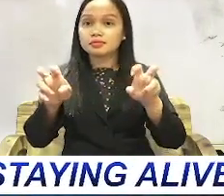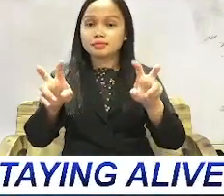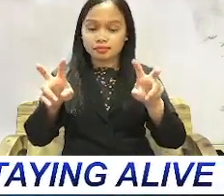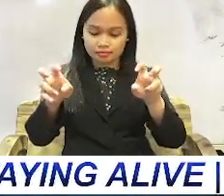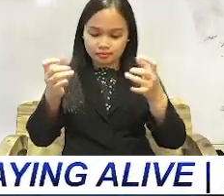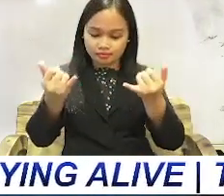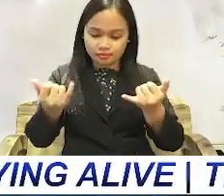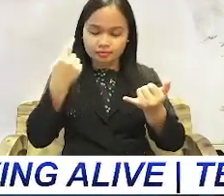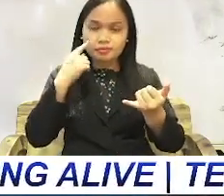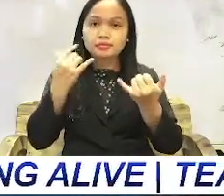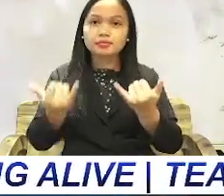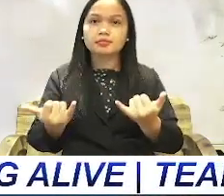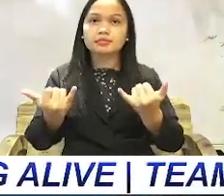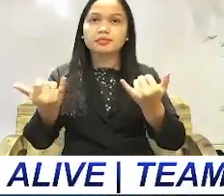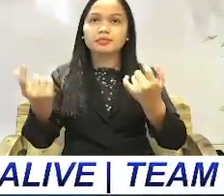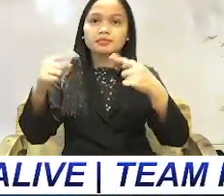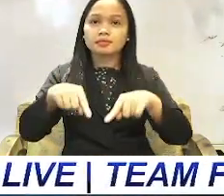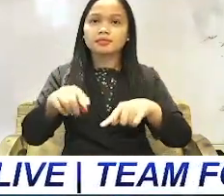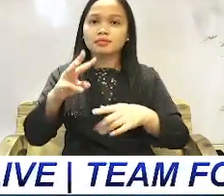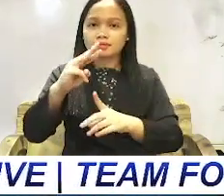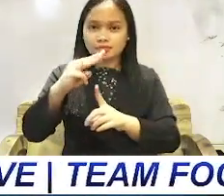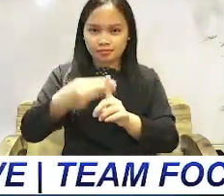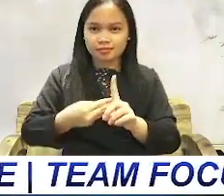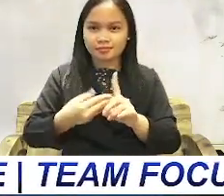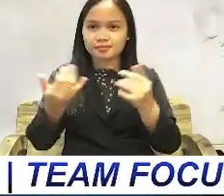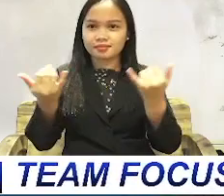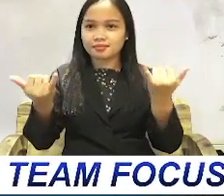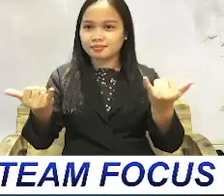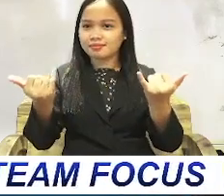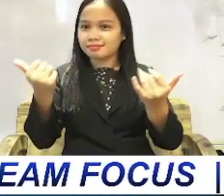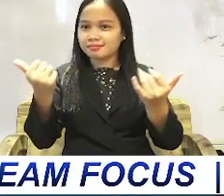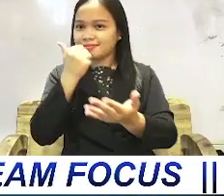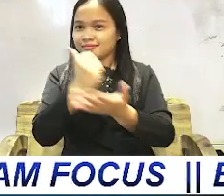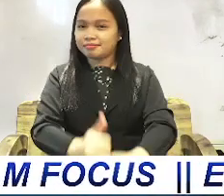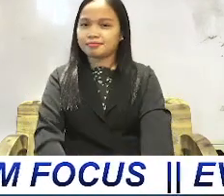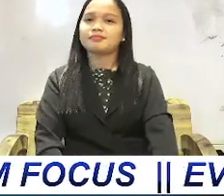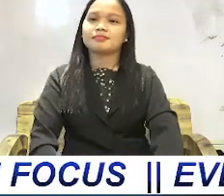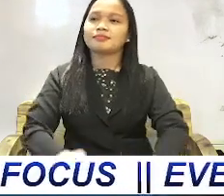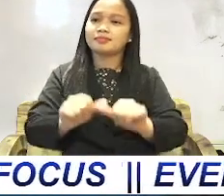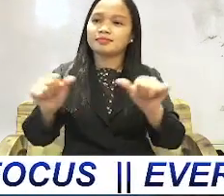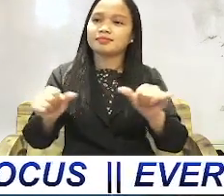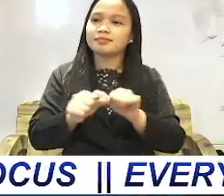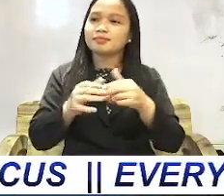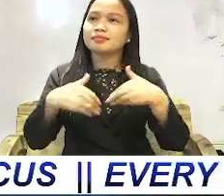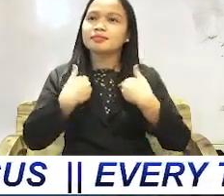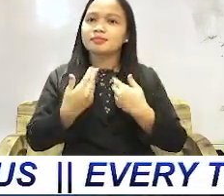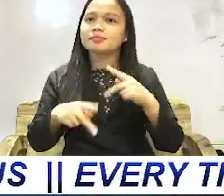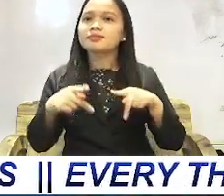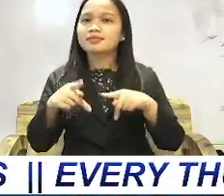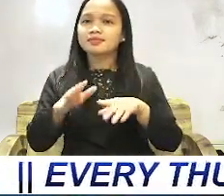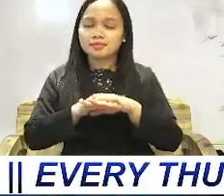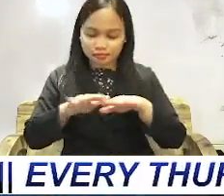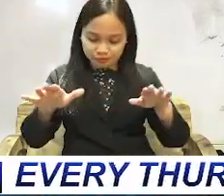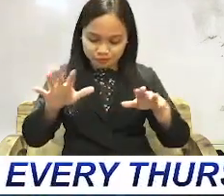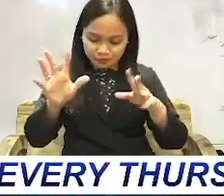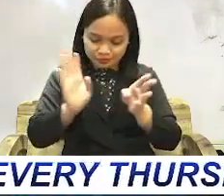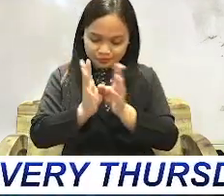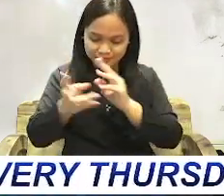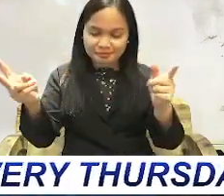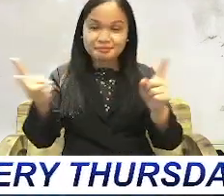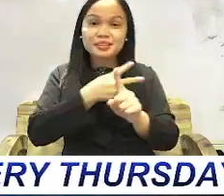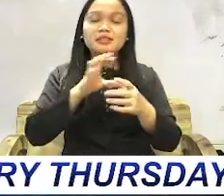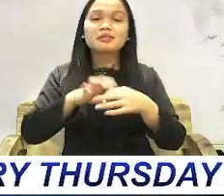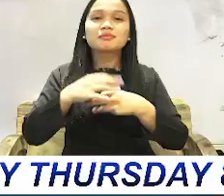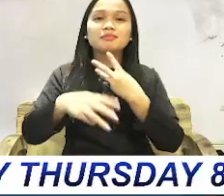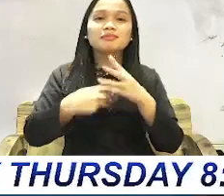tayo for this coming March. Amen. Tandaan niya, people, don't be a victim of the worldly love. Amen.